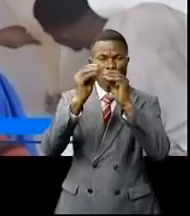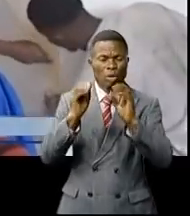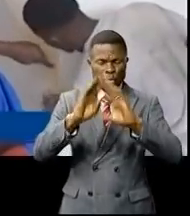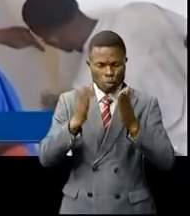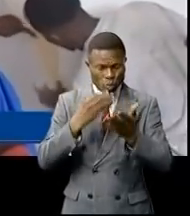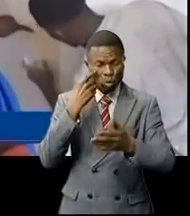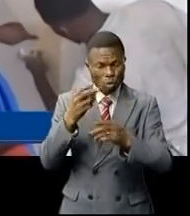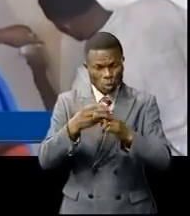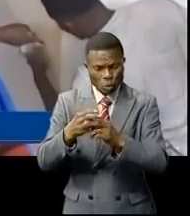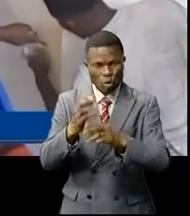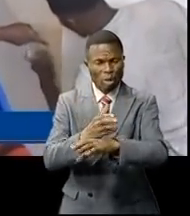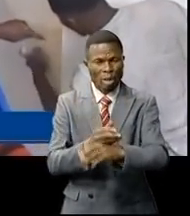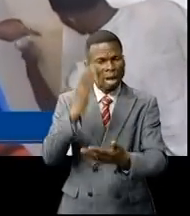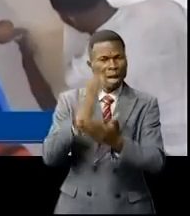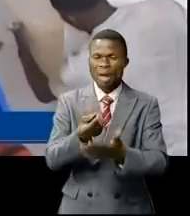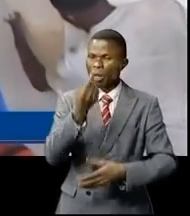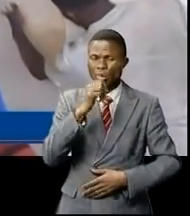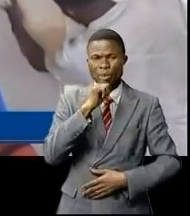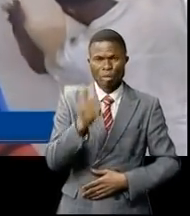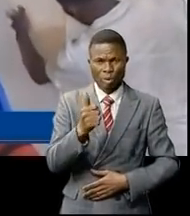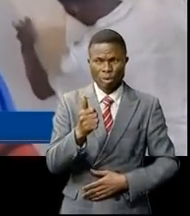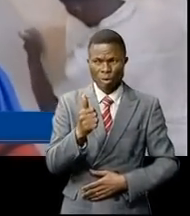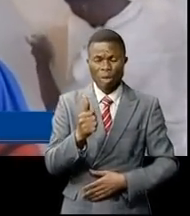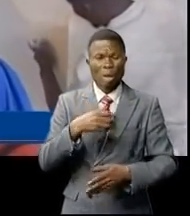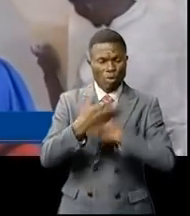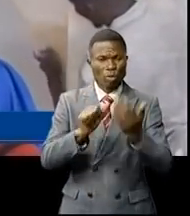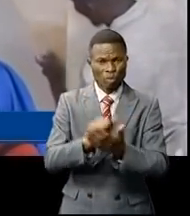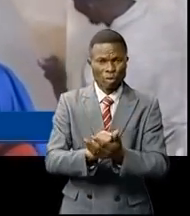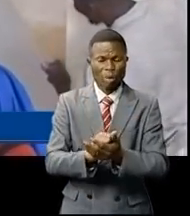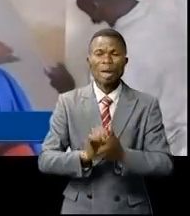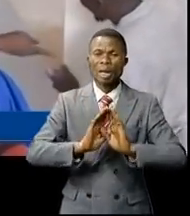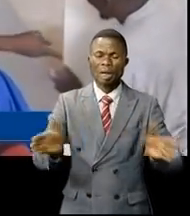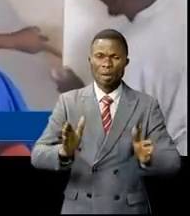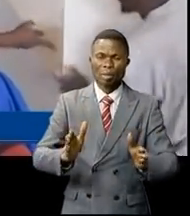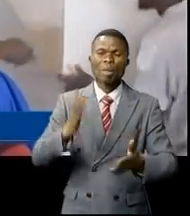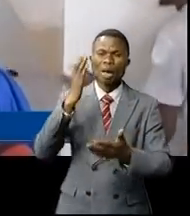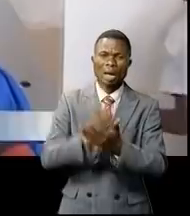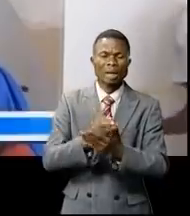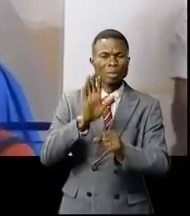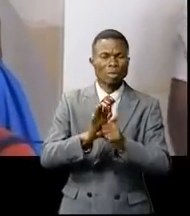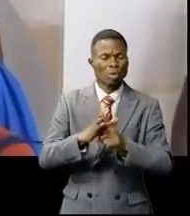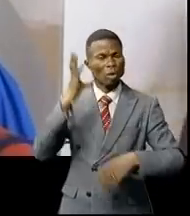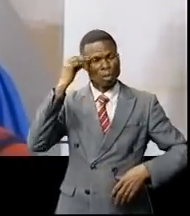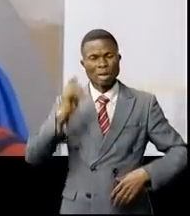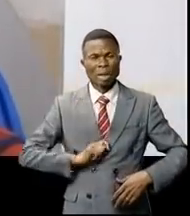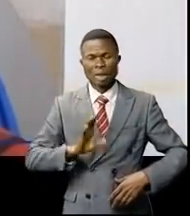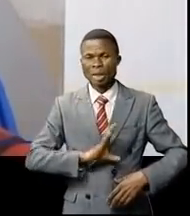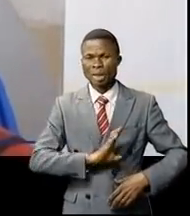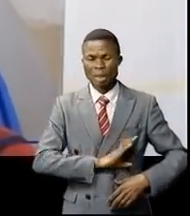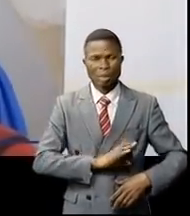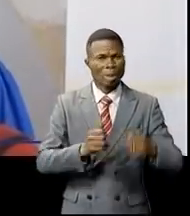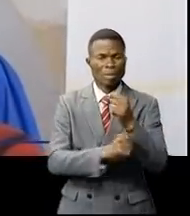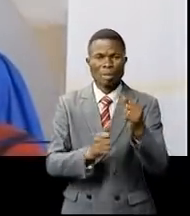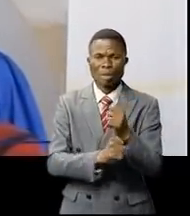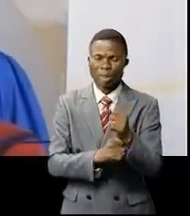et tu n'as pas de quand nous parvenons à le faire revenant à guérir la majorité des malades sans nécessairement avoir besoin de